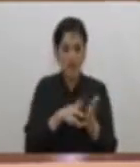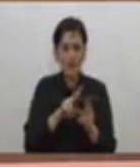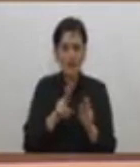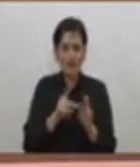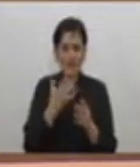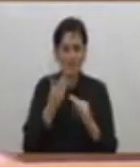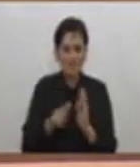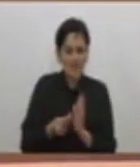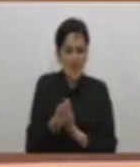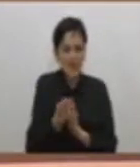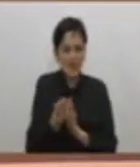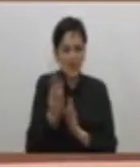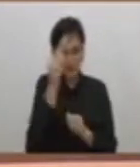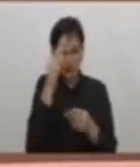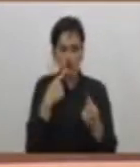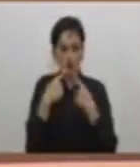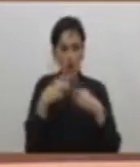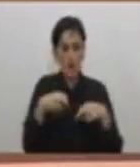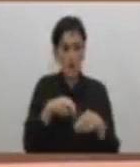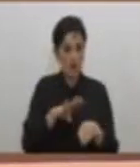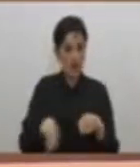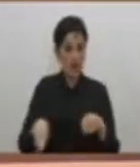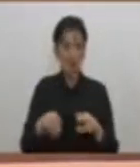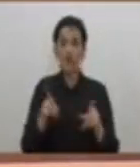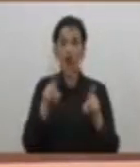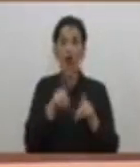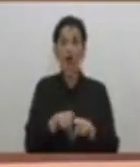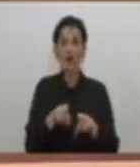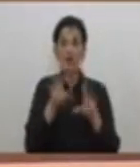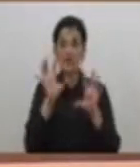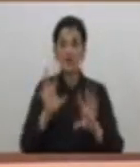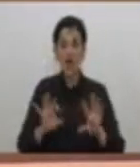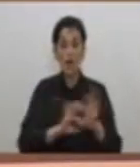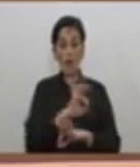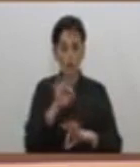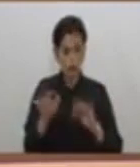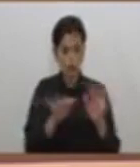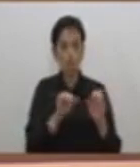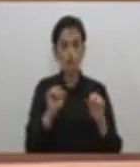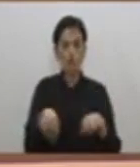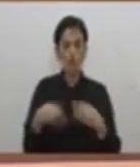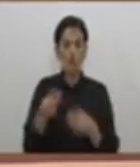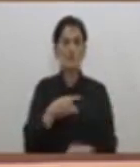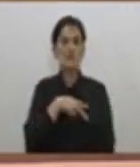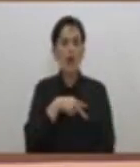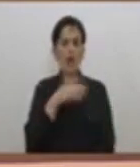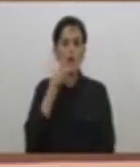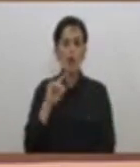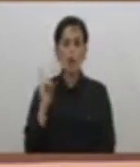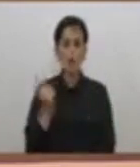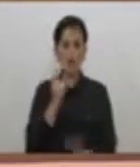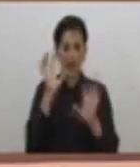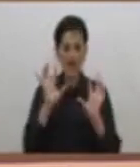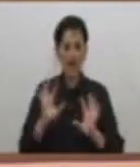მასზე მსჯელობის გარეშე. Ასეთი მანკიერი საკანონმდებლო პროცესი შესაძლებლობას მისცემს საპარლამენტო უმრავლესობას, რომ